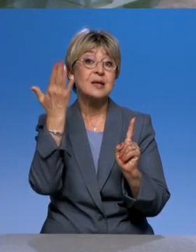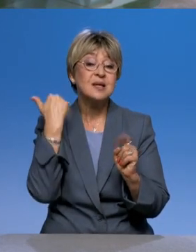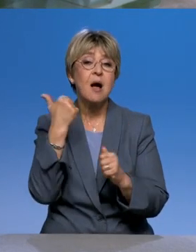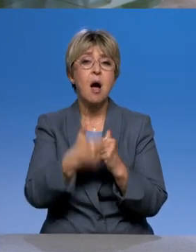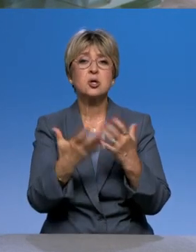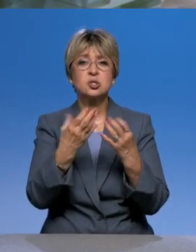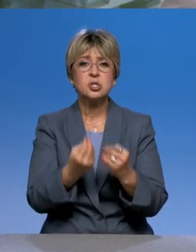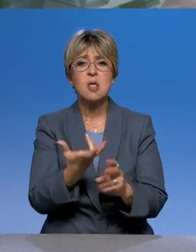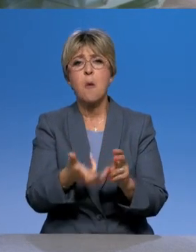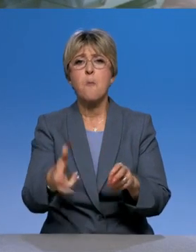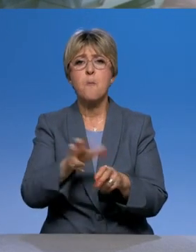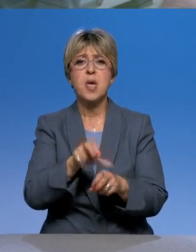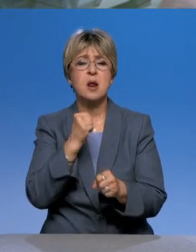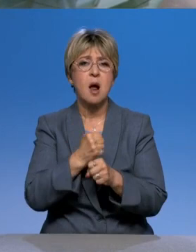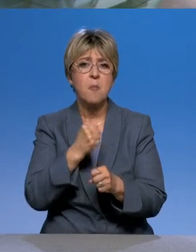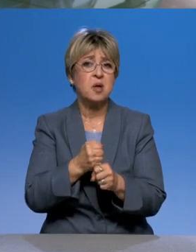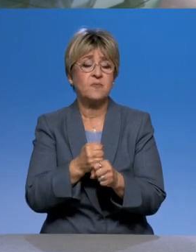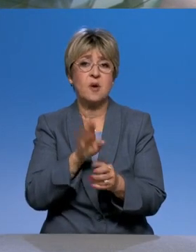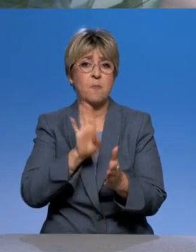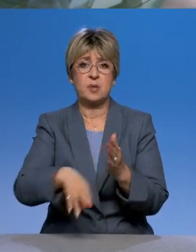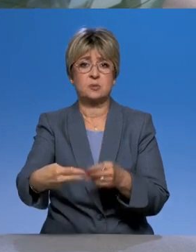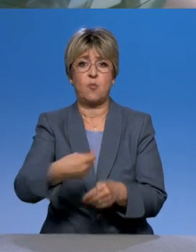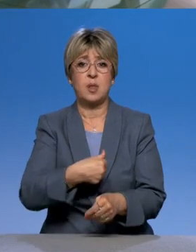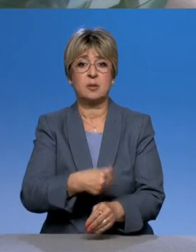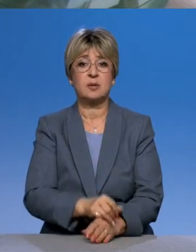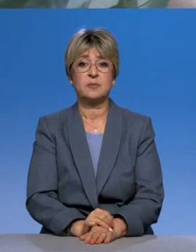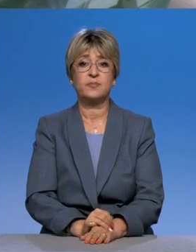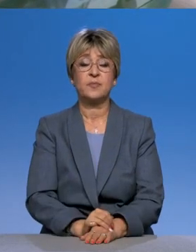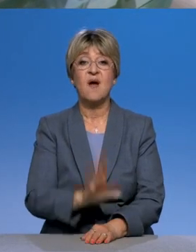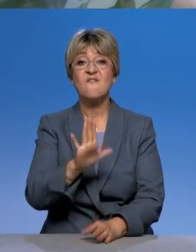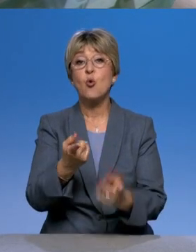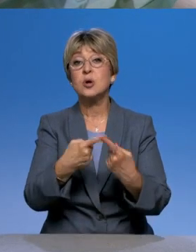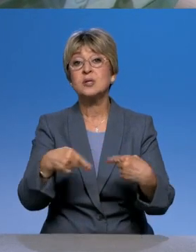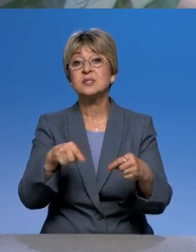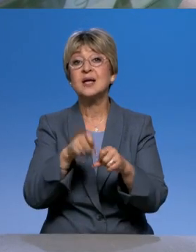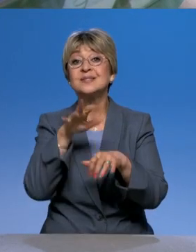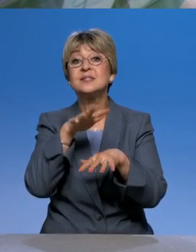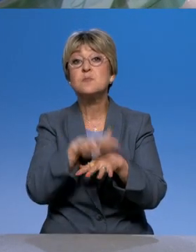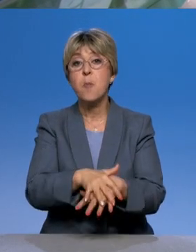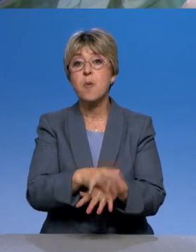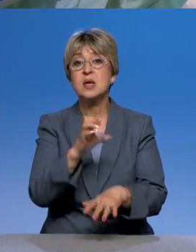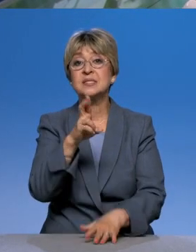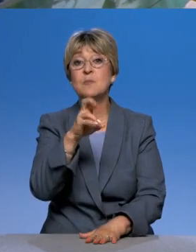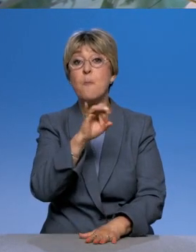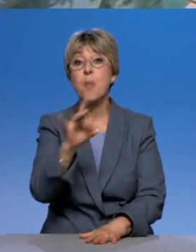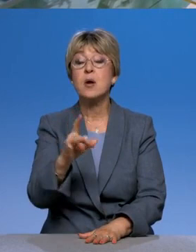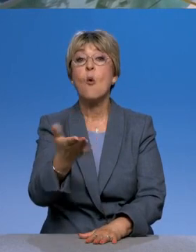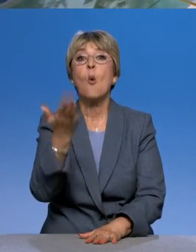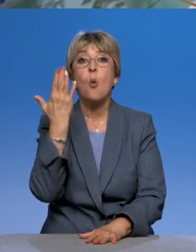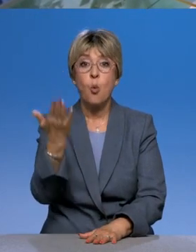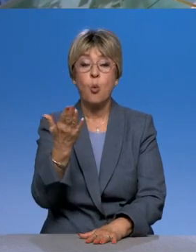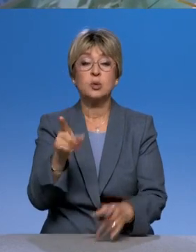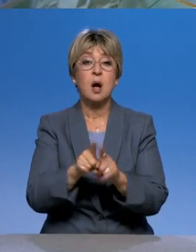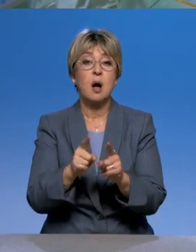перерабатывали за просто так в организации Сбер. Ох, даже Сбер, такая огромная, финансовая,